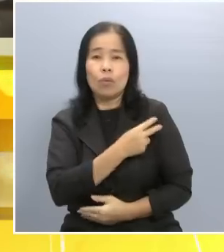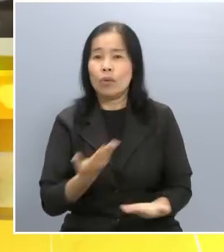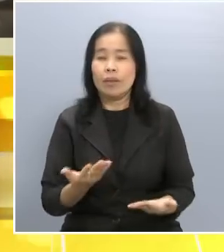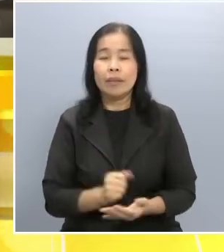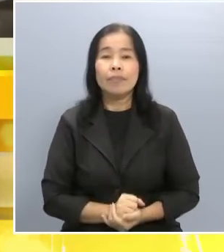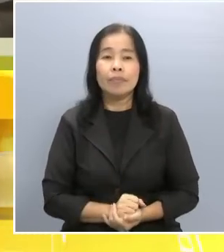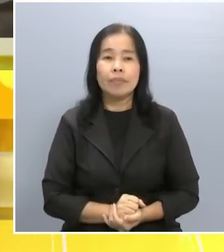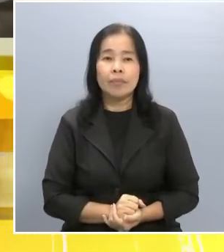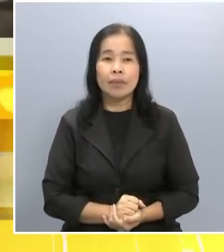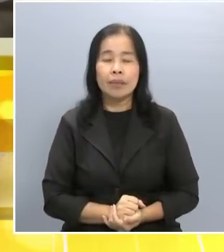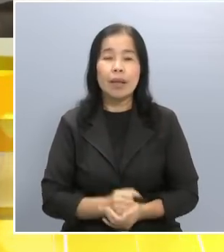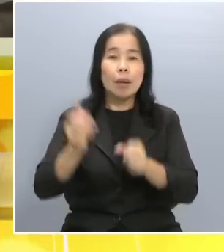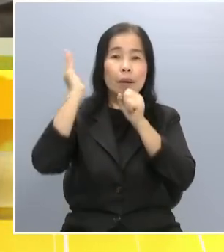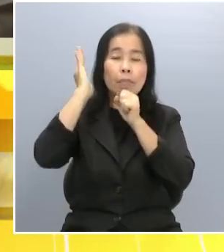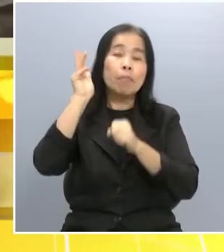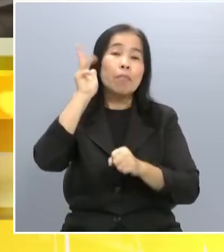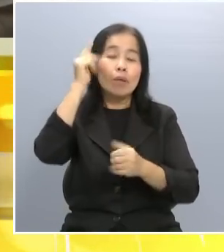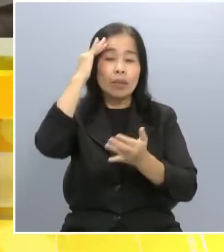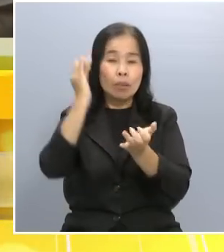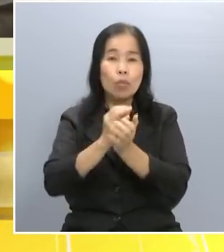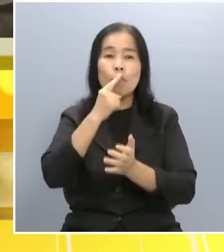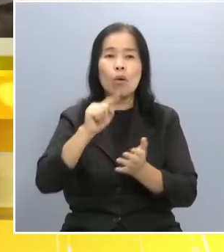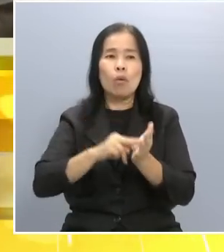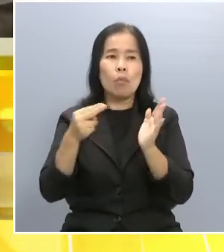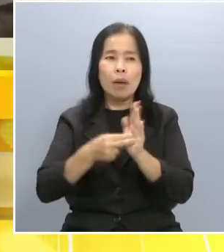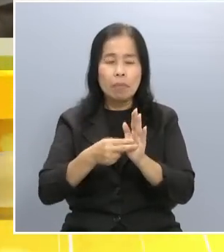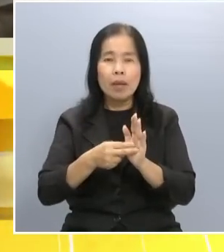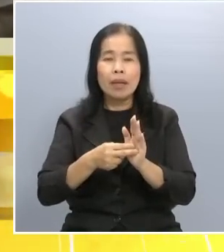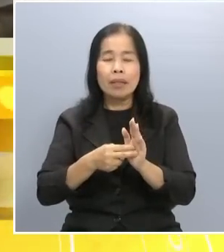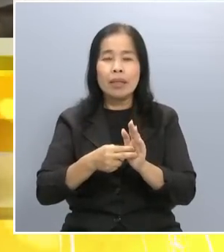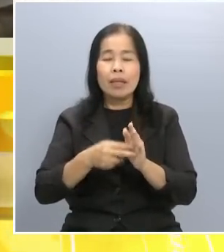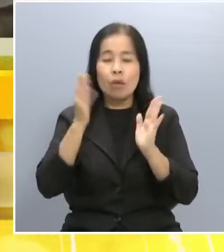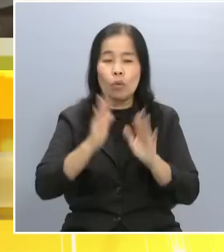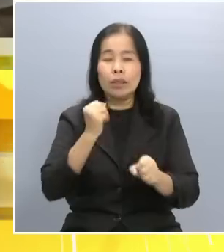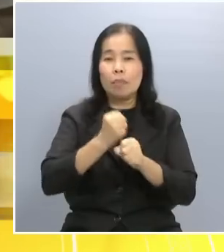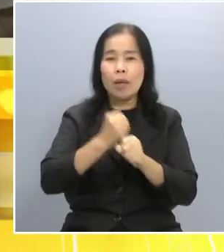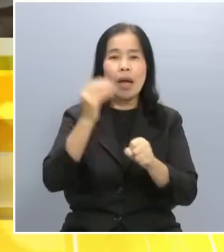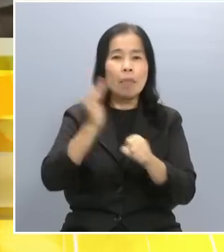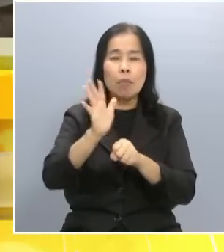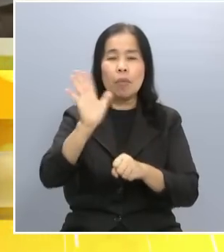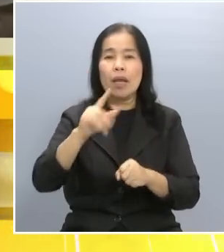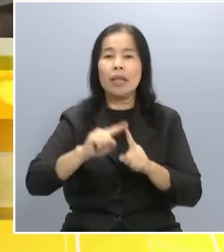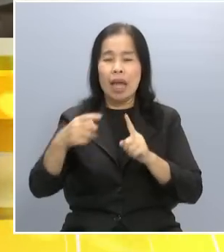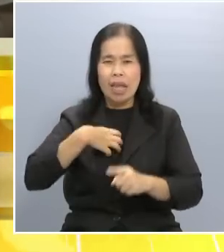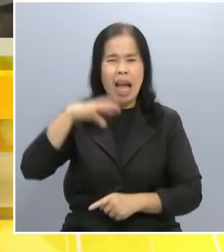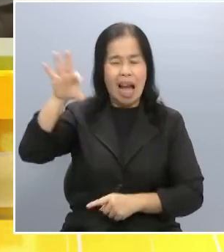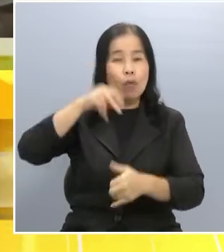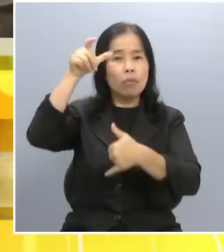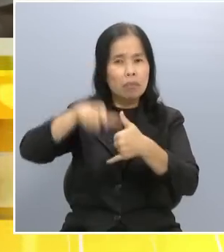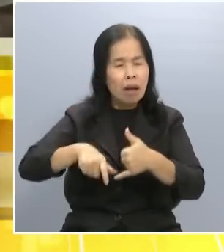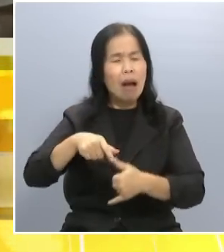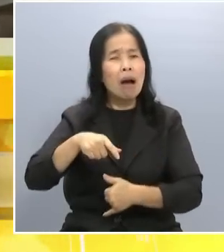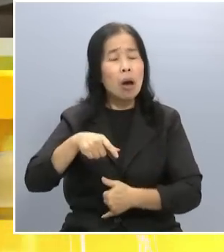นี้ท่านโฆษกยอมรับไม่ใช่คนรู้ที่ขาดแคลนแต่เป็นสเปคที่หน่วยงานต้องการมีสเปค